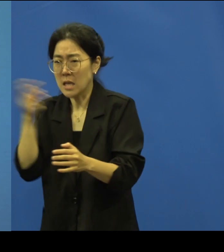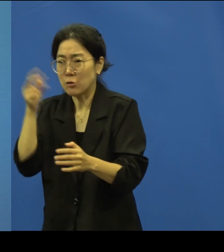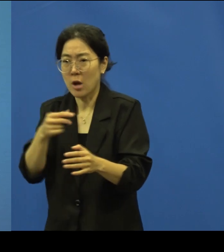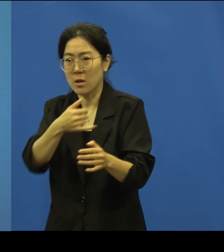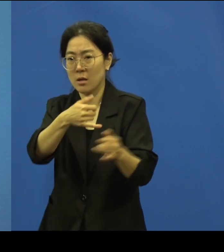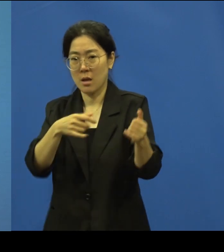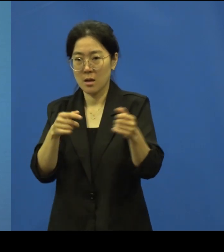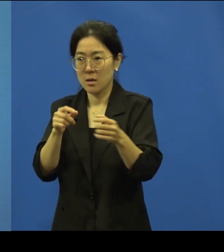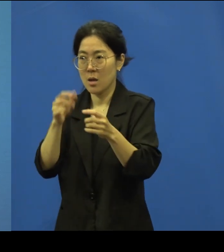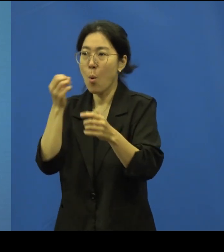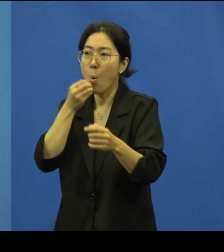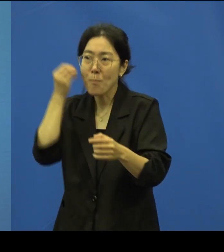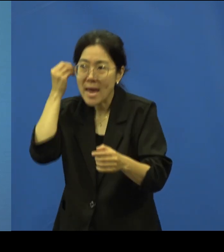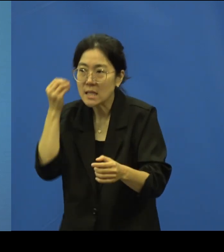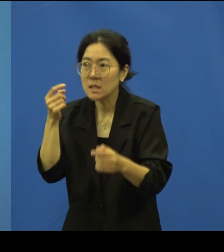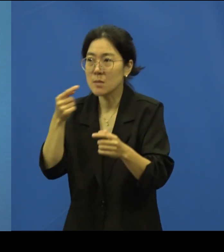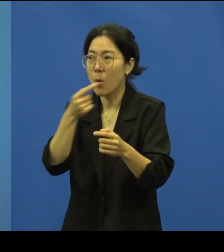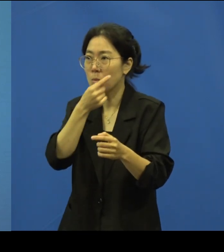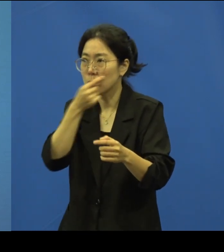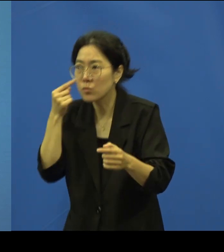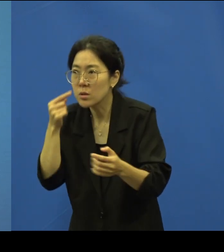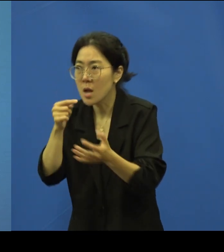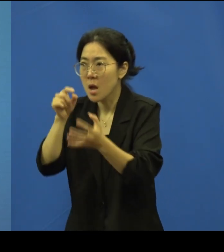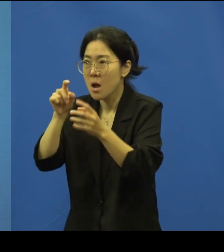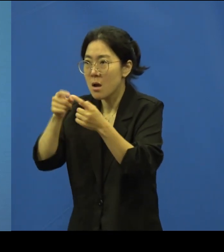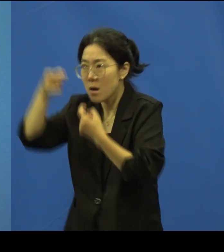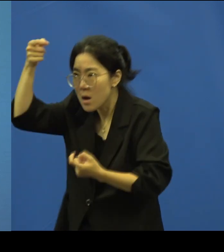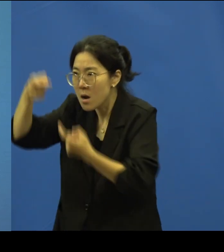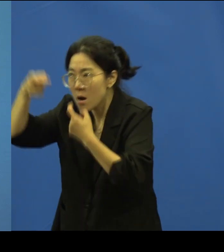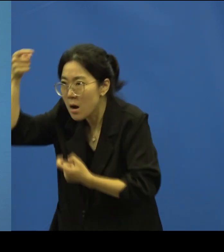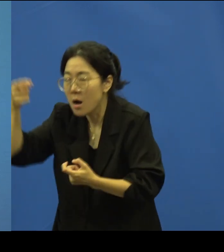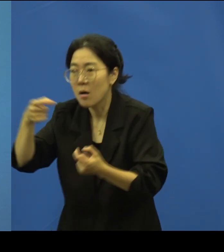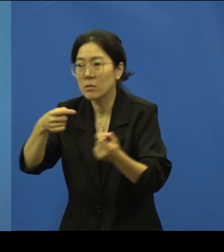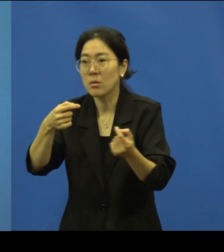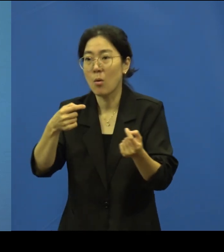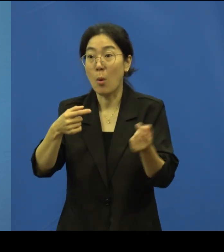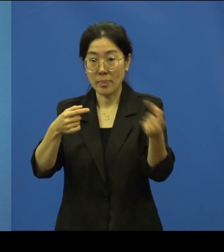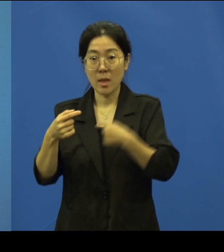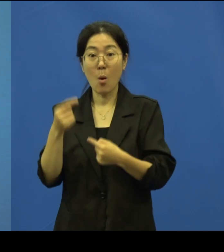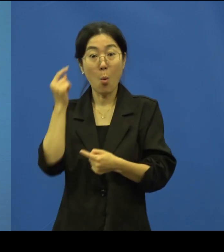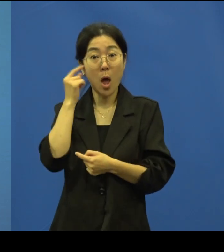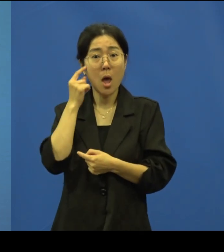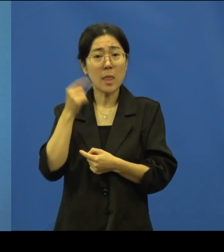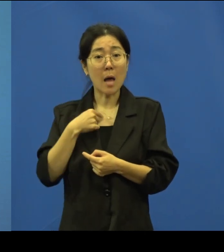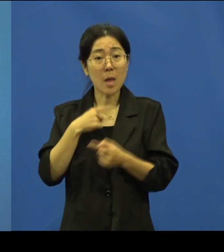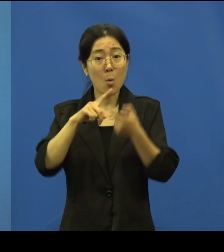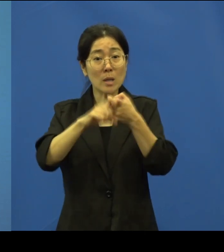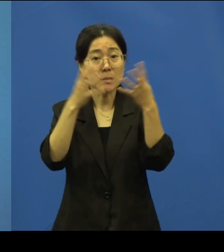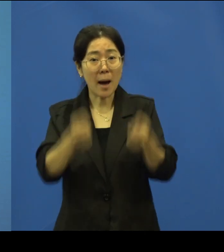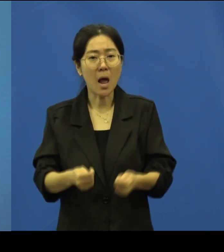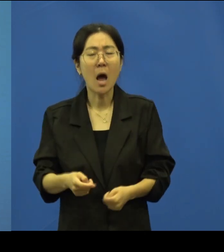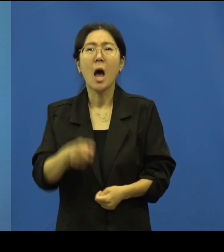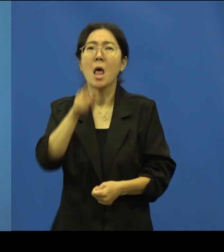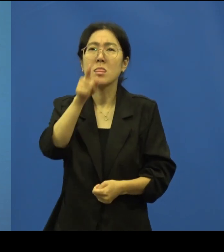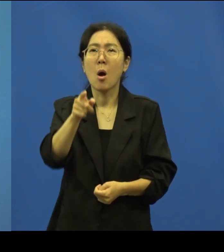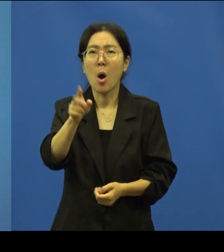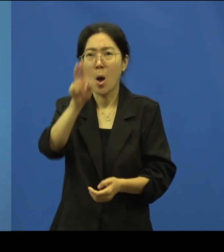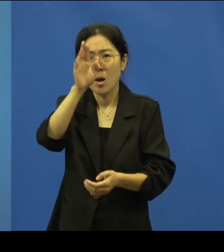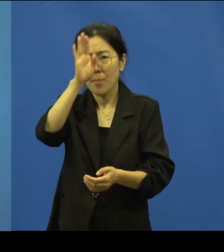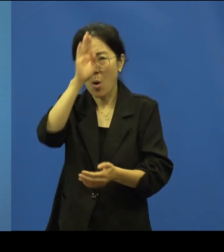그랬더니 그게 아니고 혹시 입원했다는 소식이 들릴 때가 됐는데 그걸